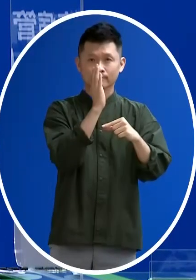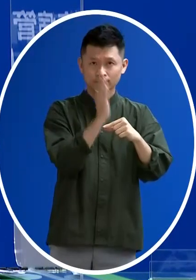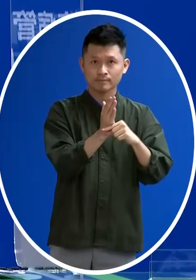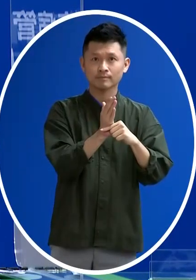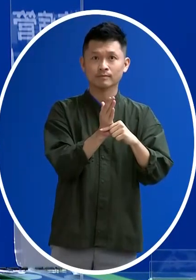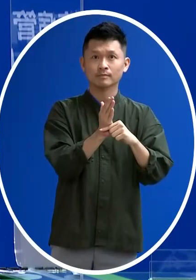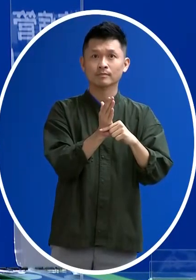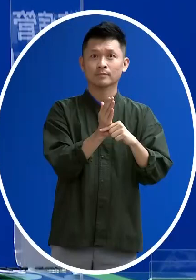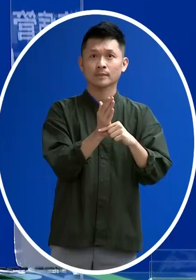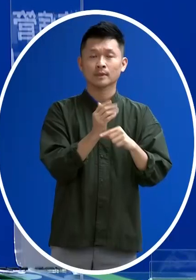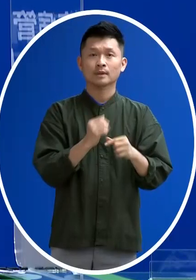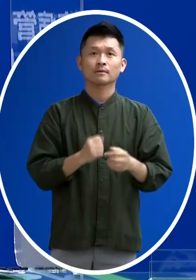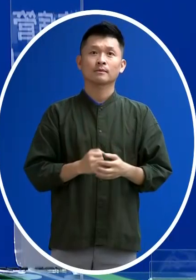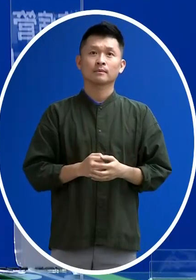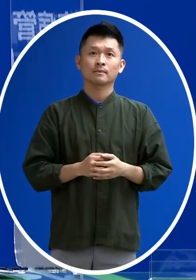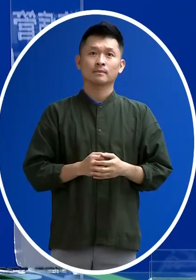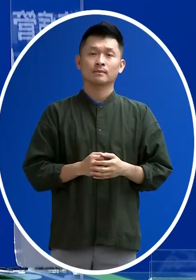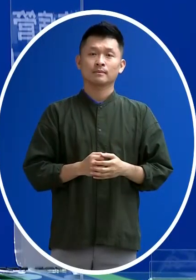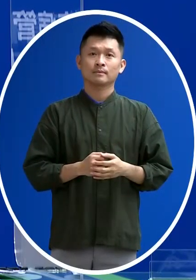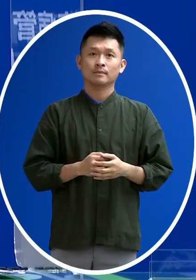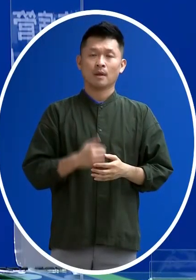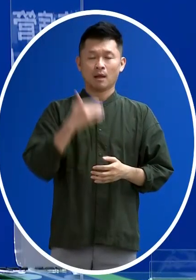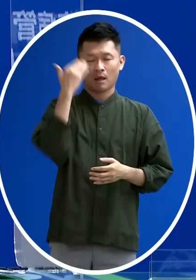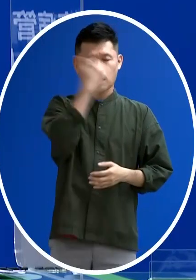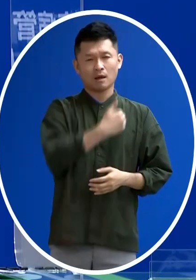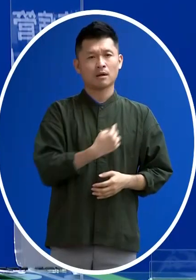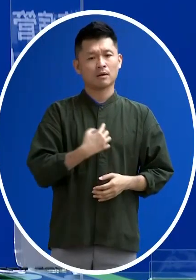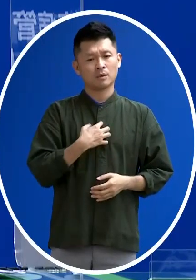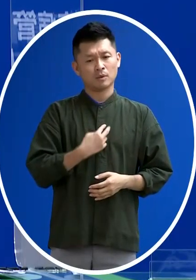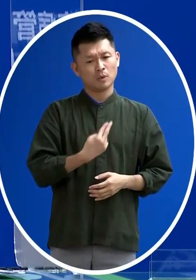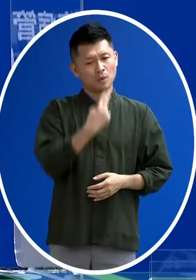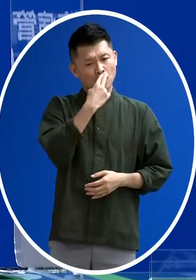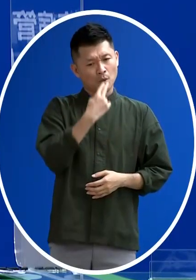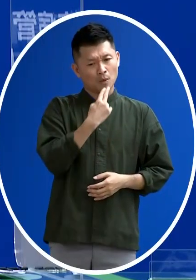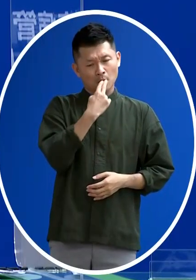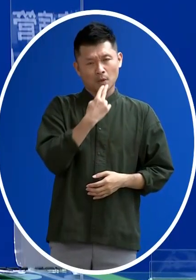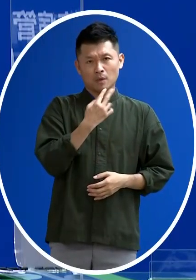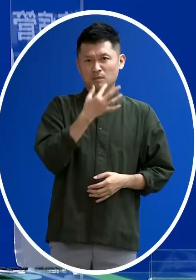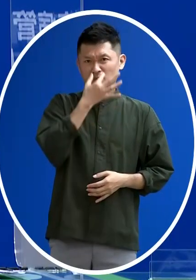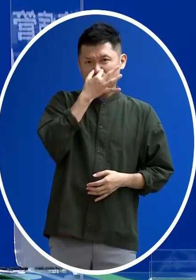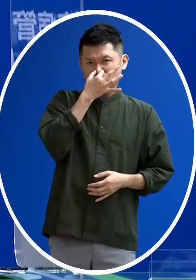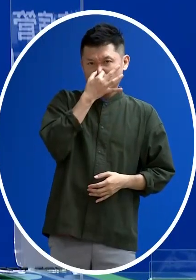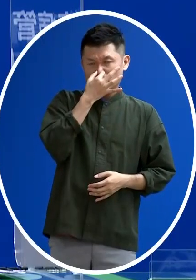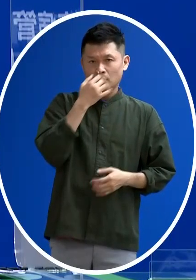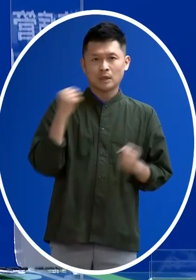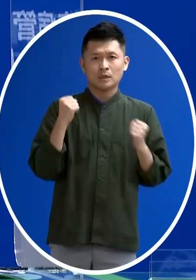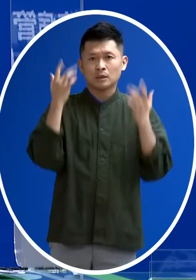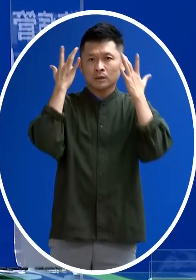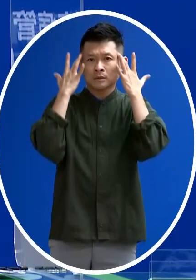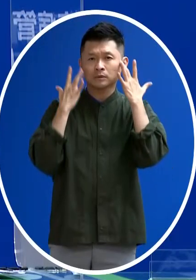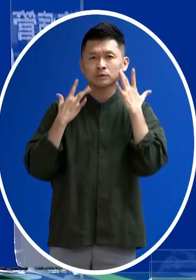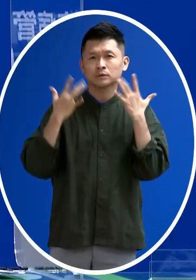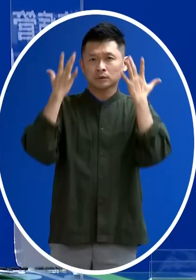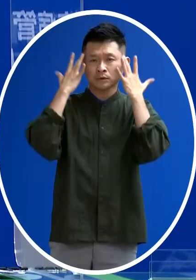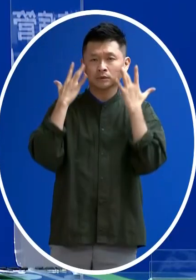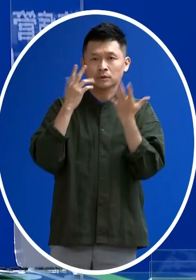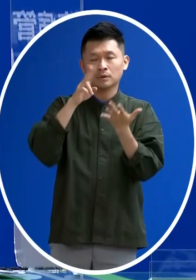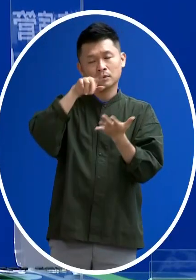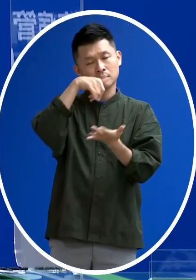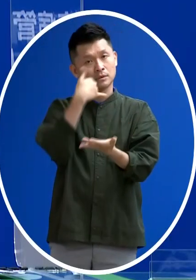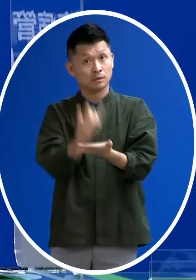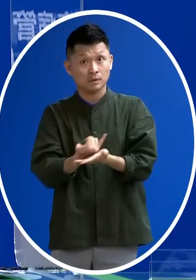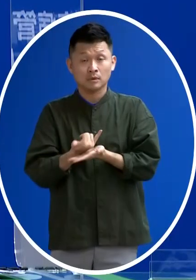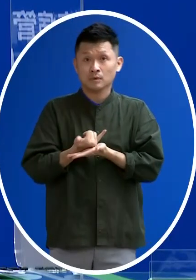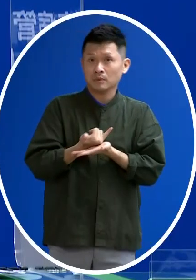就可能就突然胸闷，冒冷汗，那就昏倒了哦，所以后来送到医院